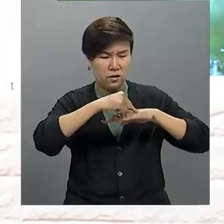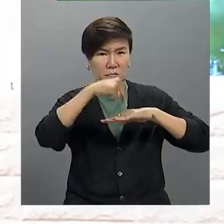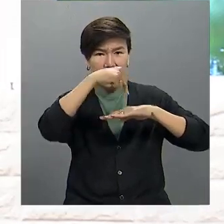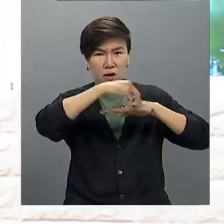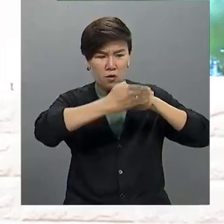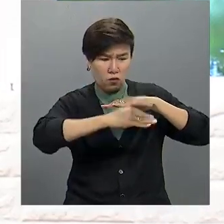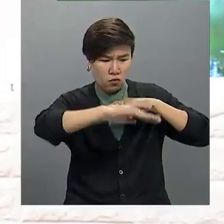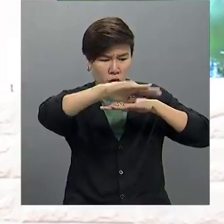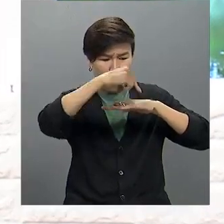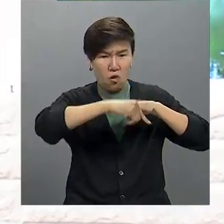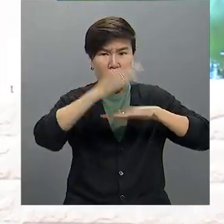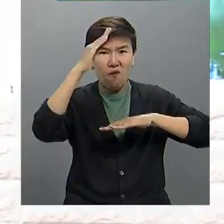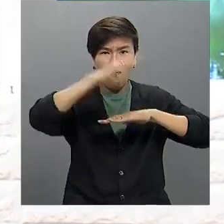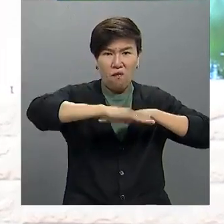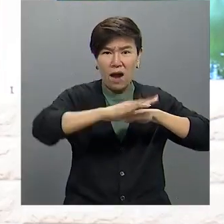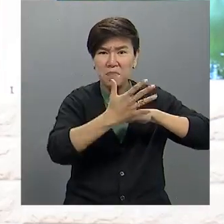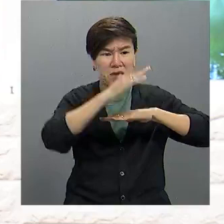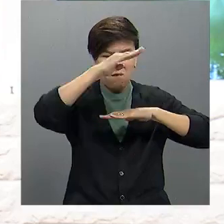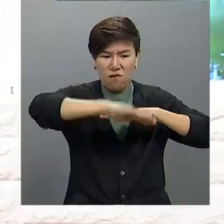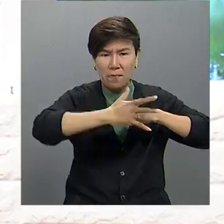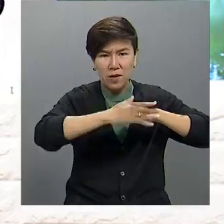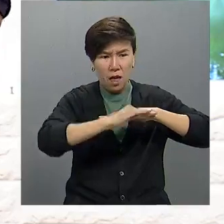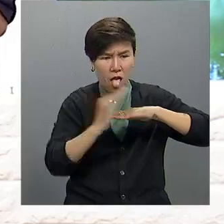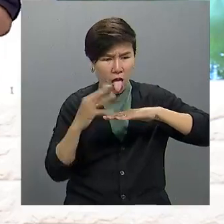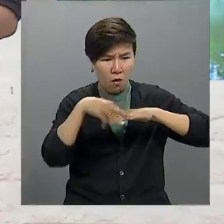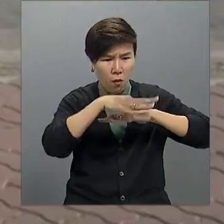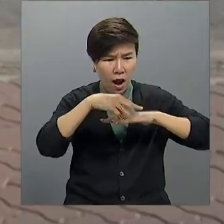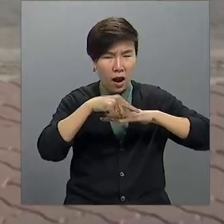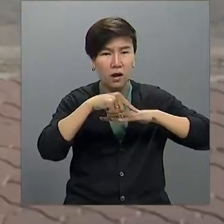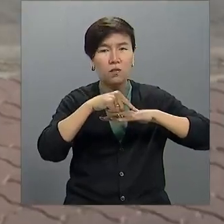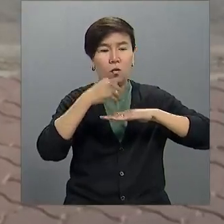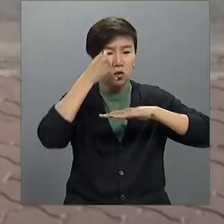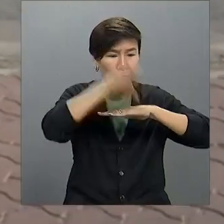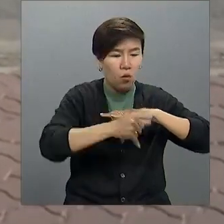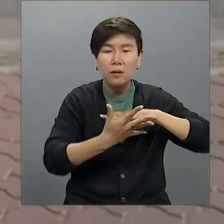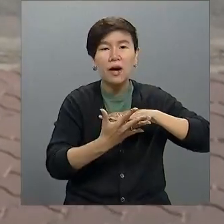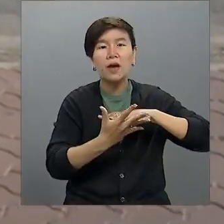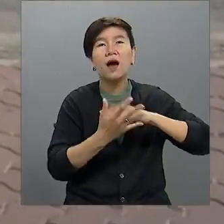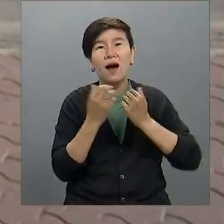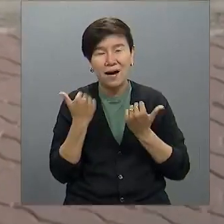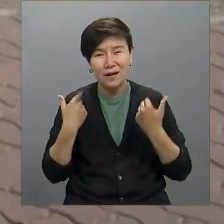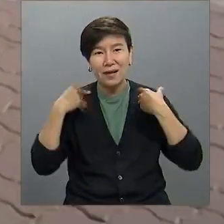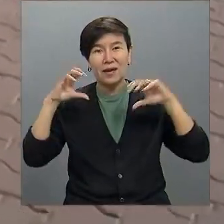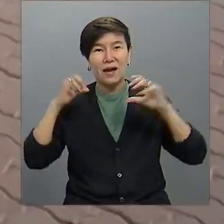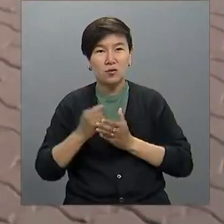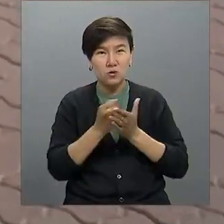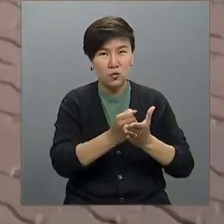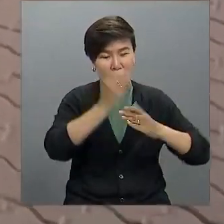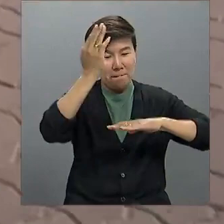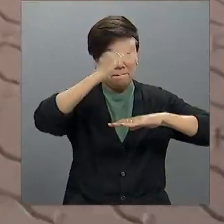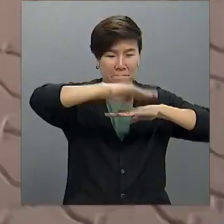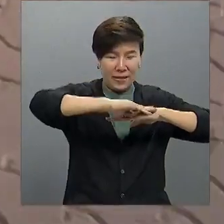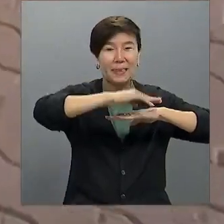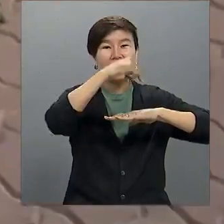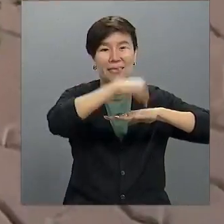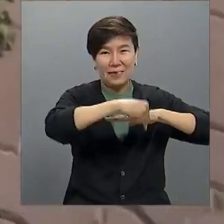สุดหน่วยงานที่เกี่ยวข้องไปปิดฝาท่อให้แล้วจ้าเป็นความคืบหน้านะคะเมื่อวานนี้เองค่ะที่เร